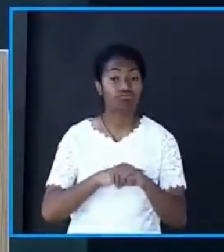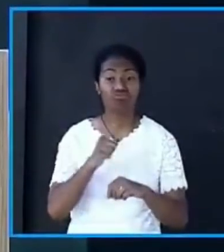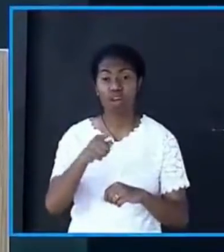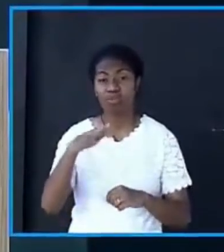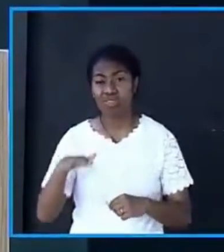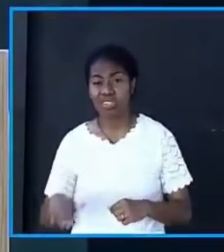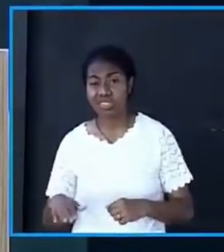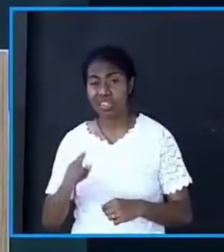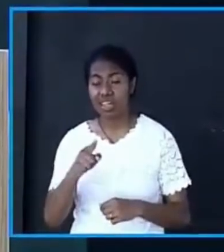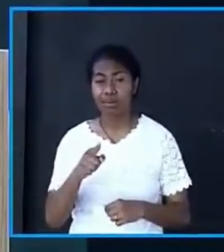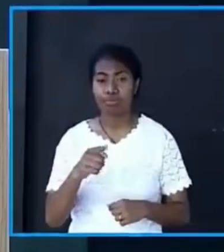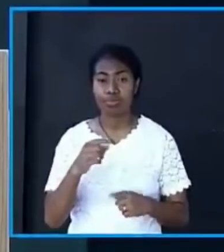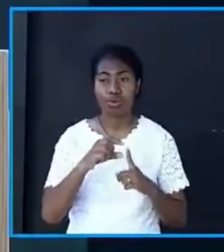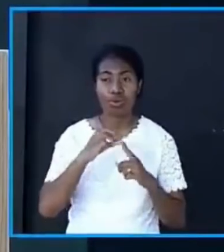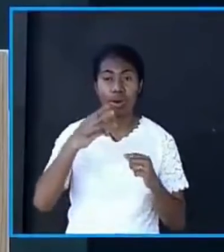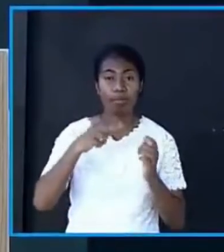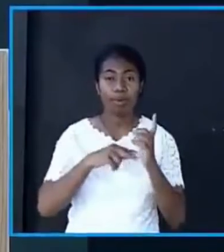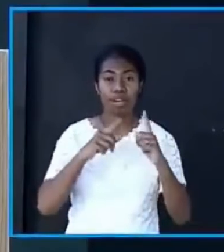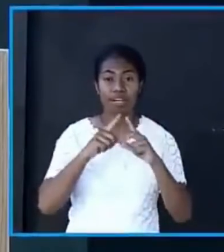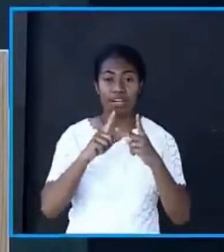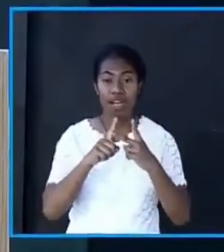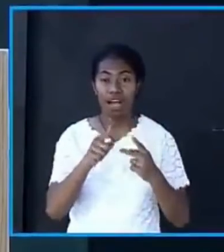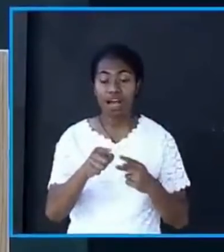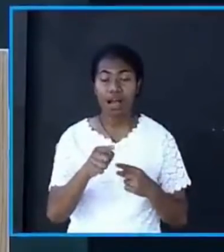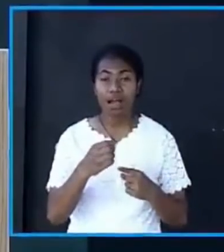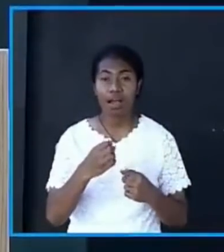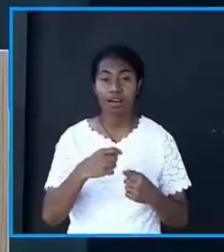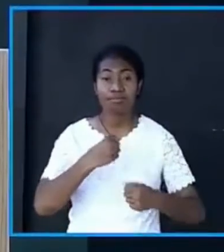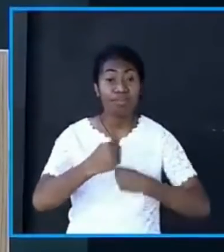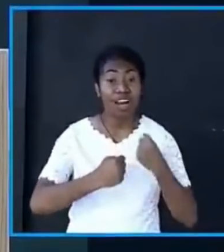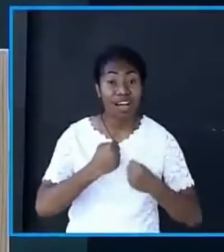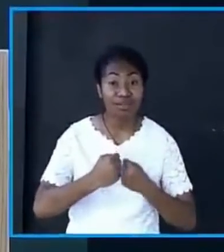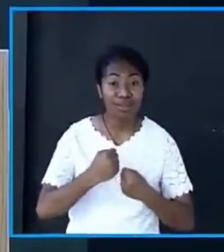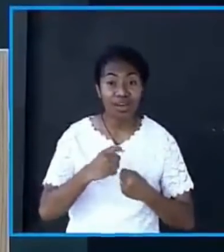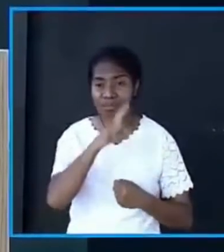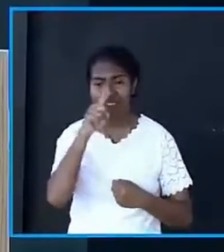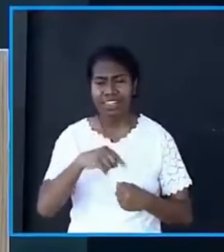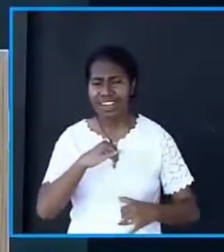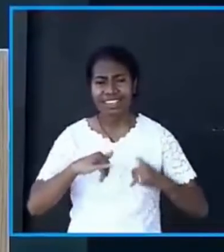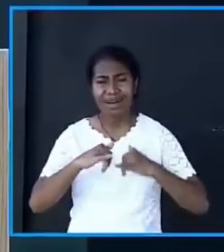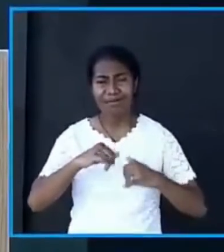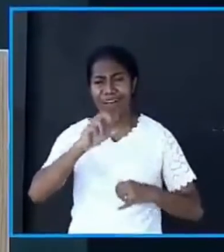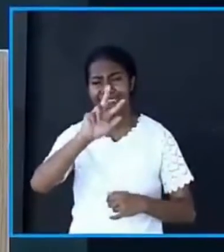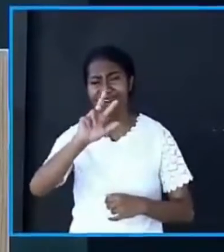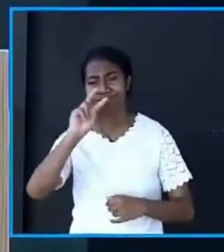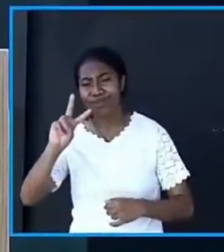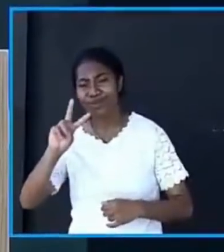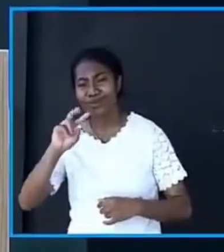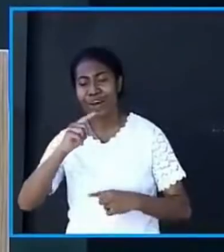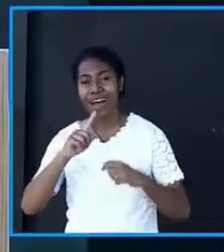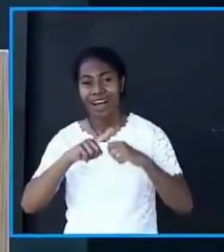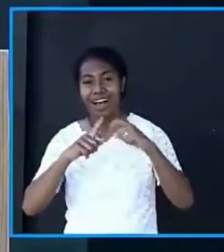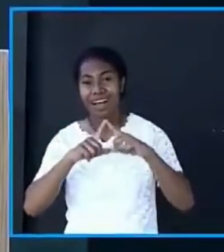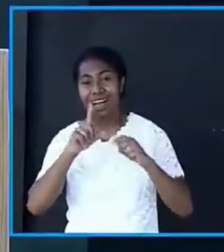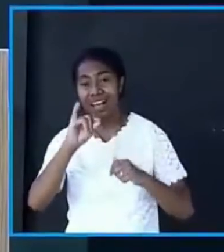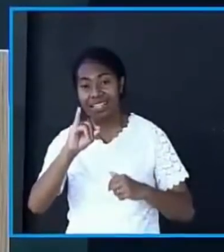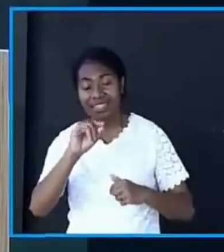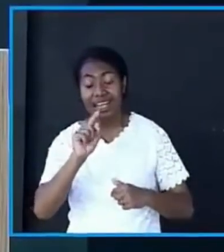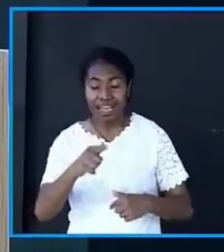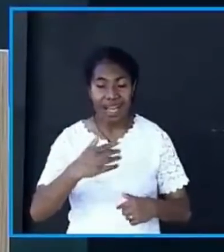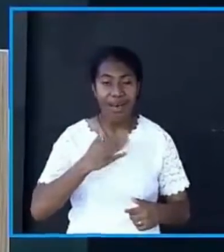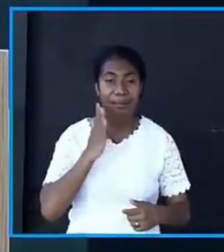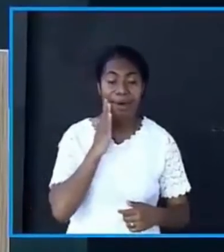kecil kamu pernah mengajukan pertanyaan yang sama 32 kali dan Mama jawab